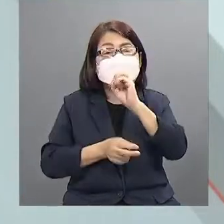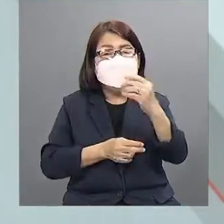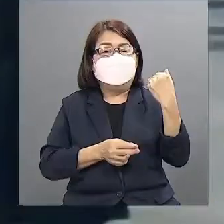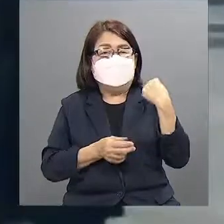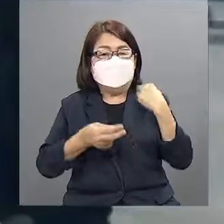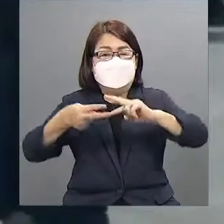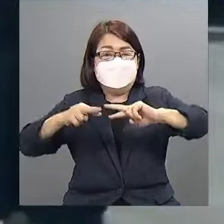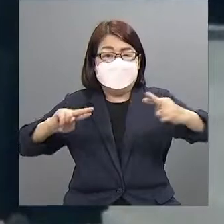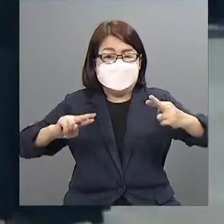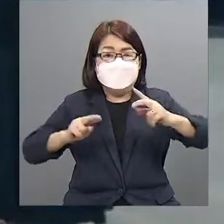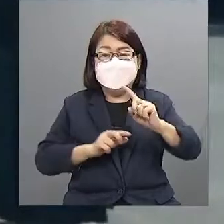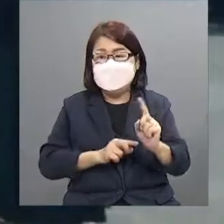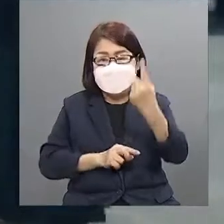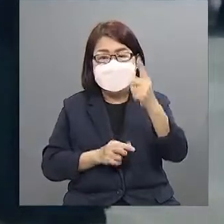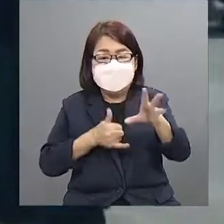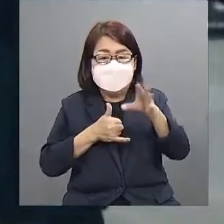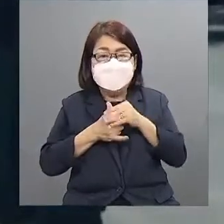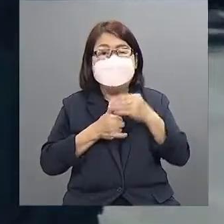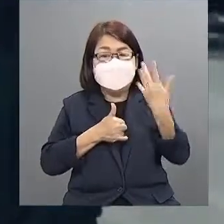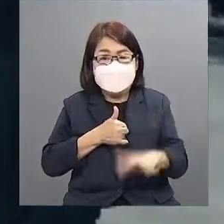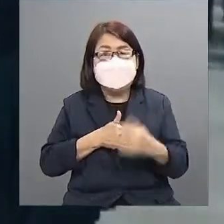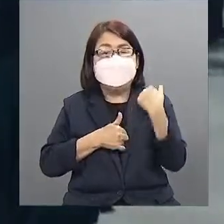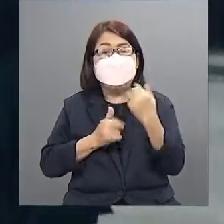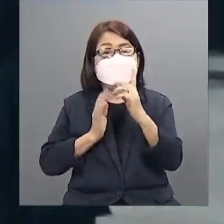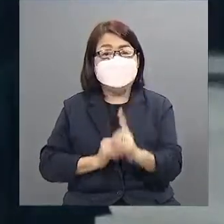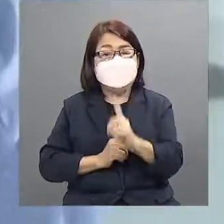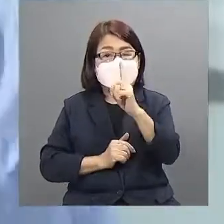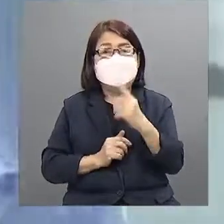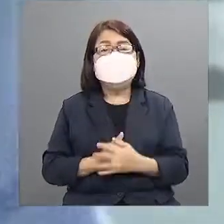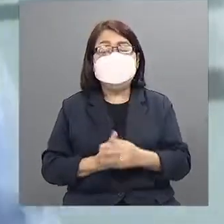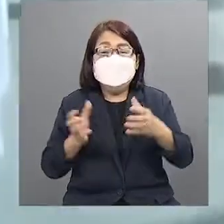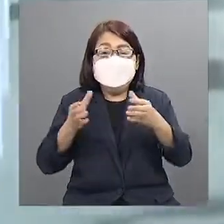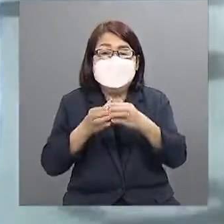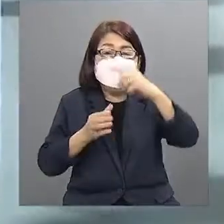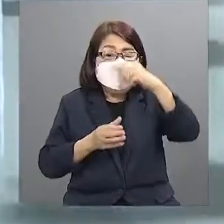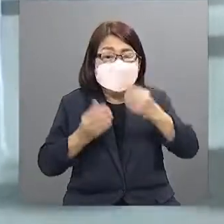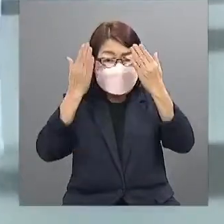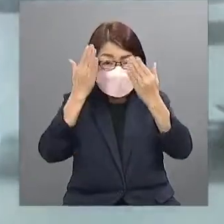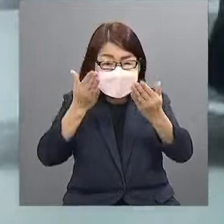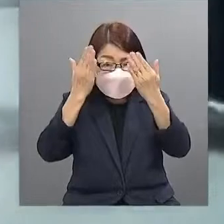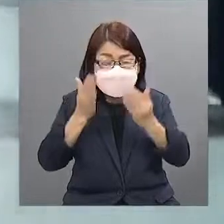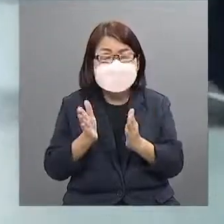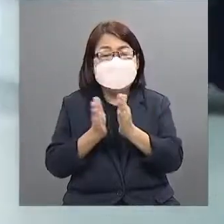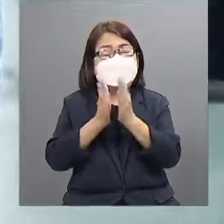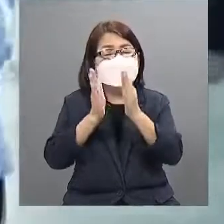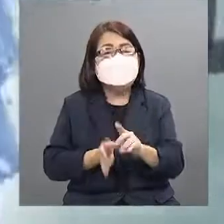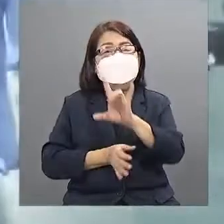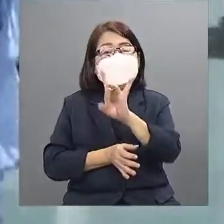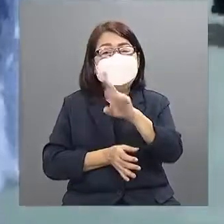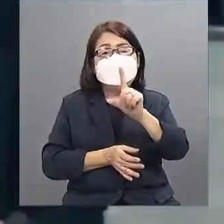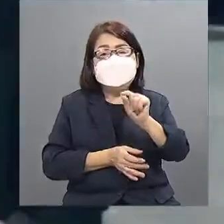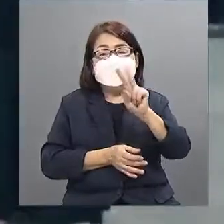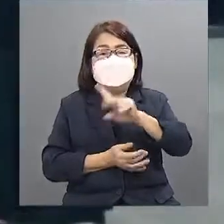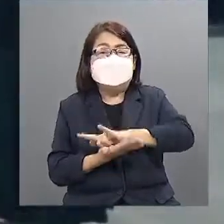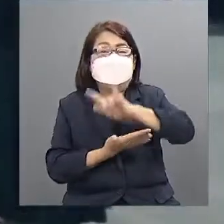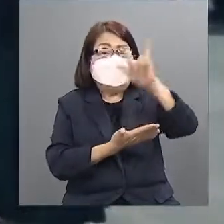นค่ะคณะอุมเราะห์ไทย122คนที่เดินทางไปประกอบศาสนกิจและศึกษาประวัติศาสตร์ที่ประเ